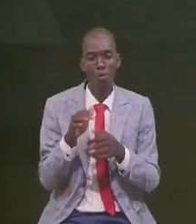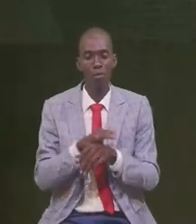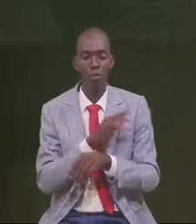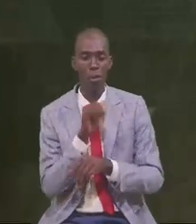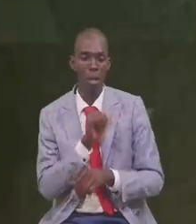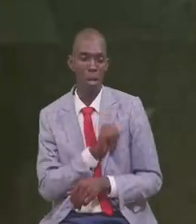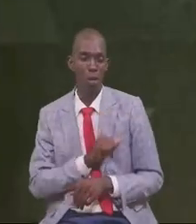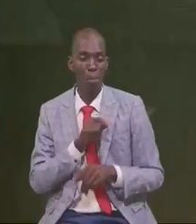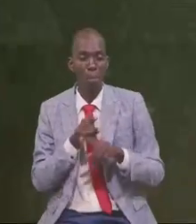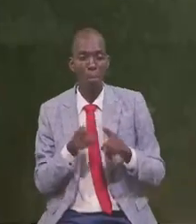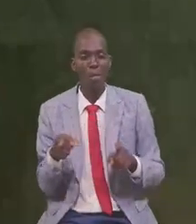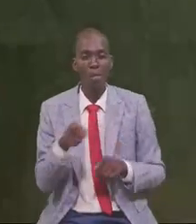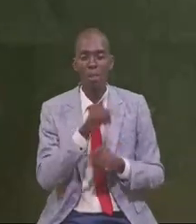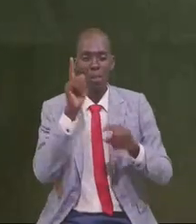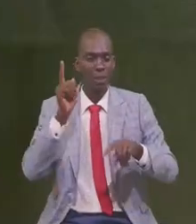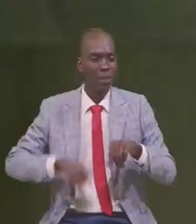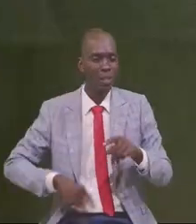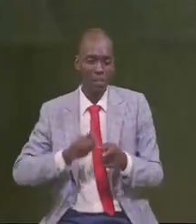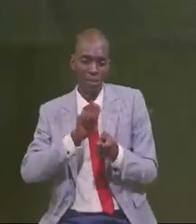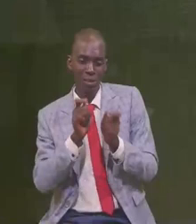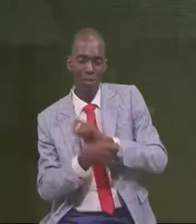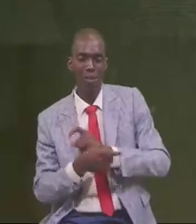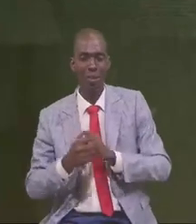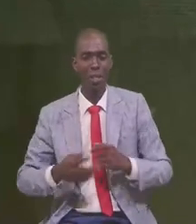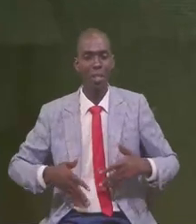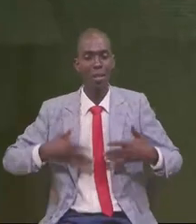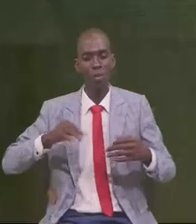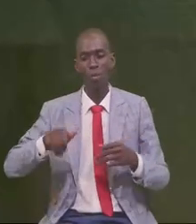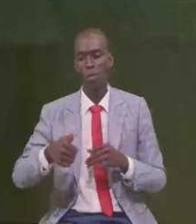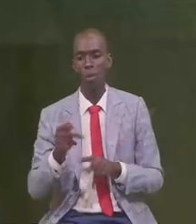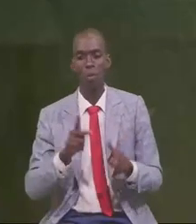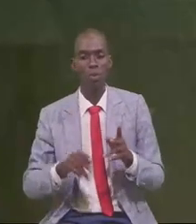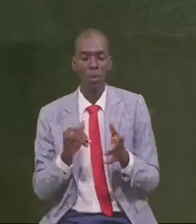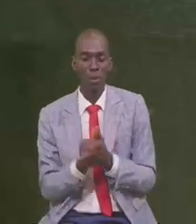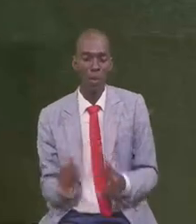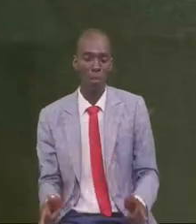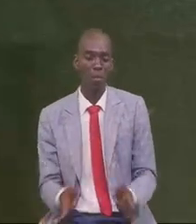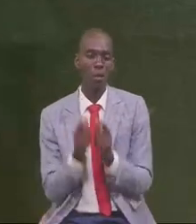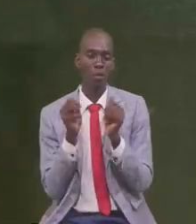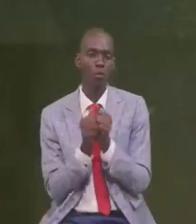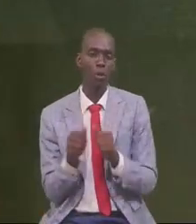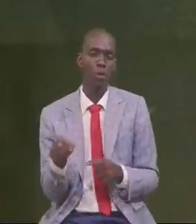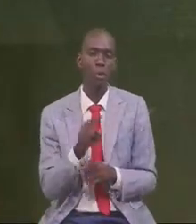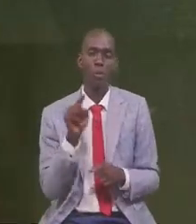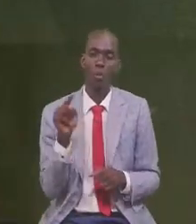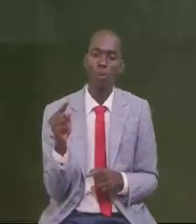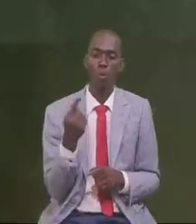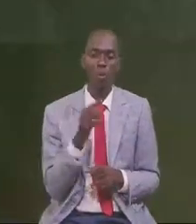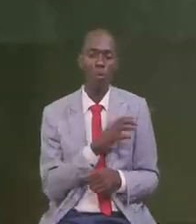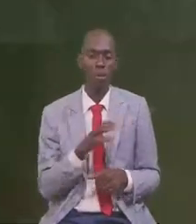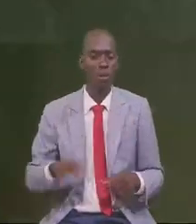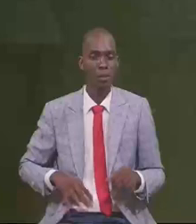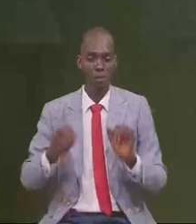transformer la vie de tous les de tous ceux qui sont qu'ils ont rencontrés. Seul Christ peut dire